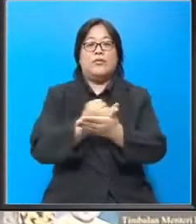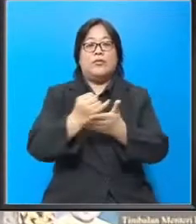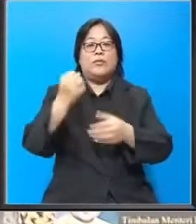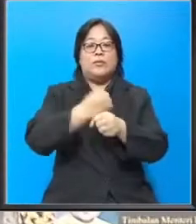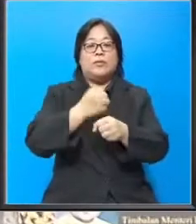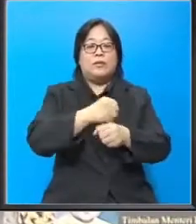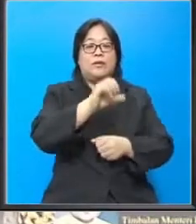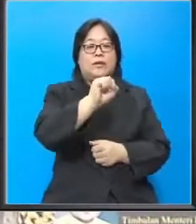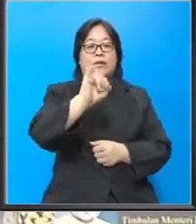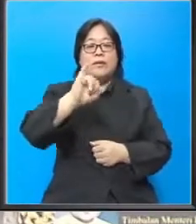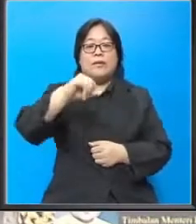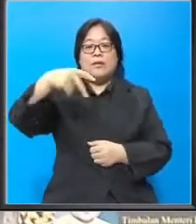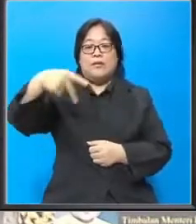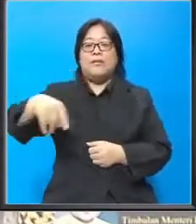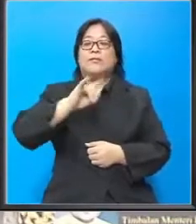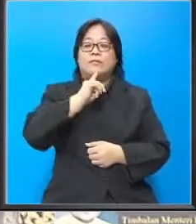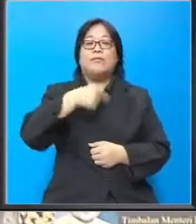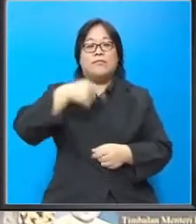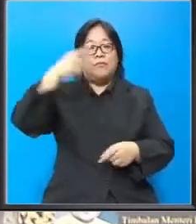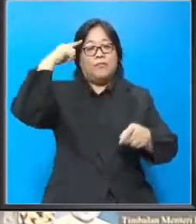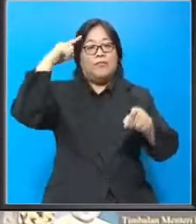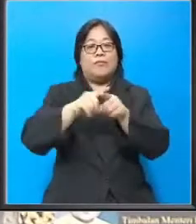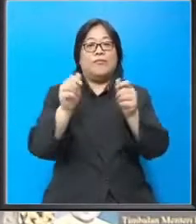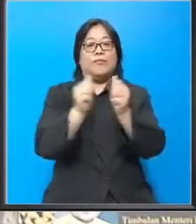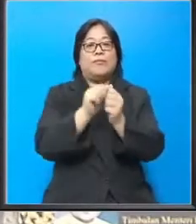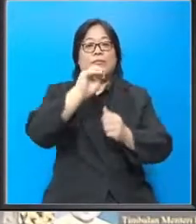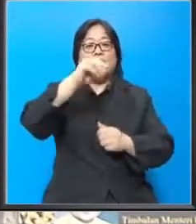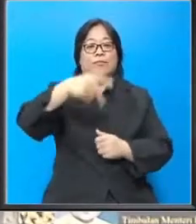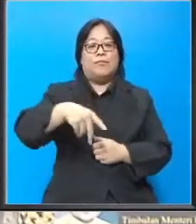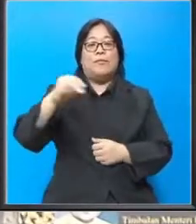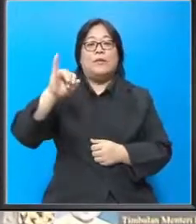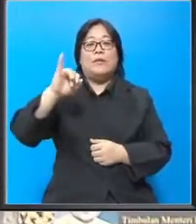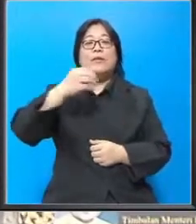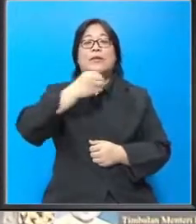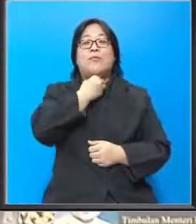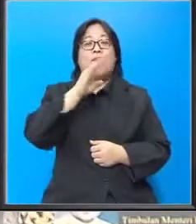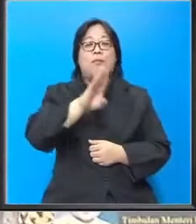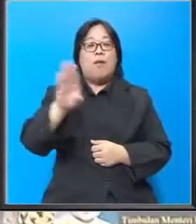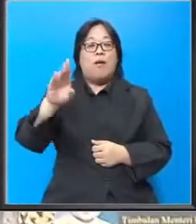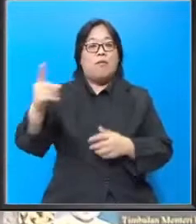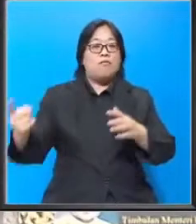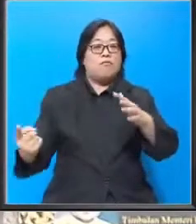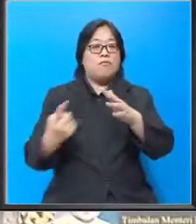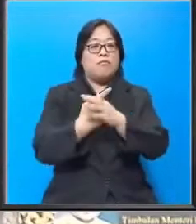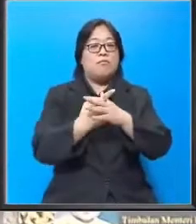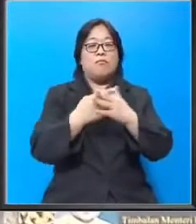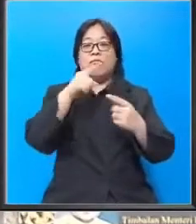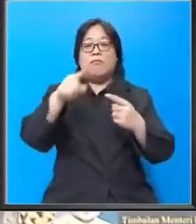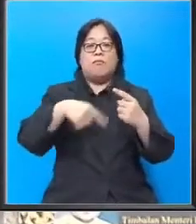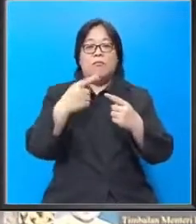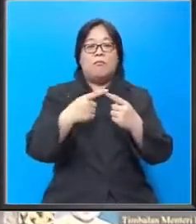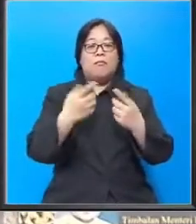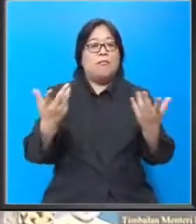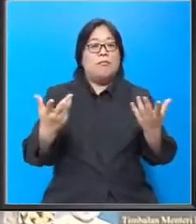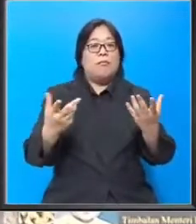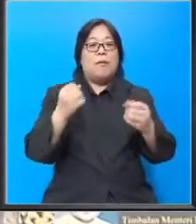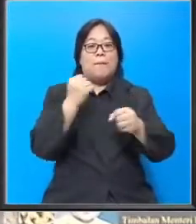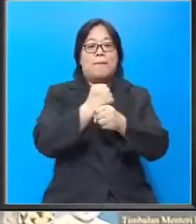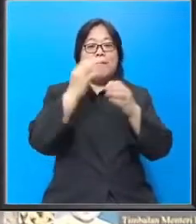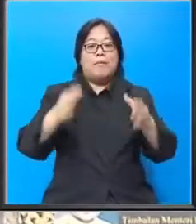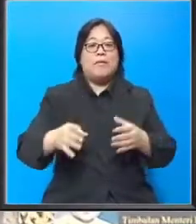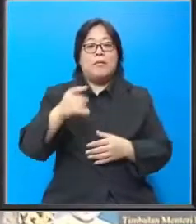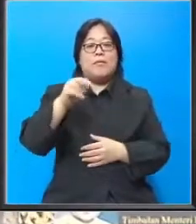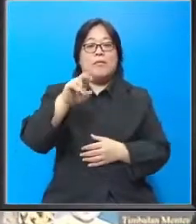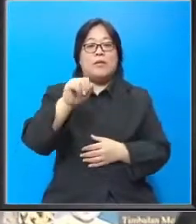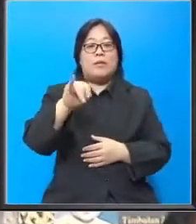pekerjaan saya bersetuju dengan yang bermain para yang membangkitkan berkenaan dengan pekerja-pekerja yang